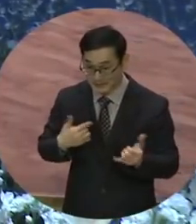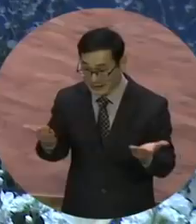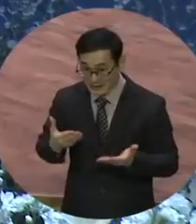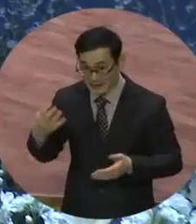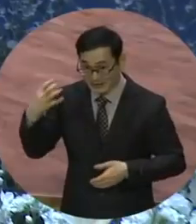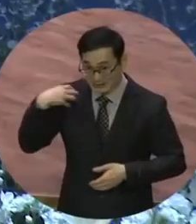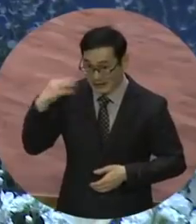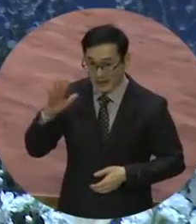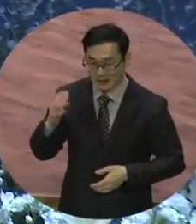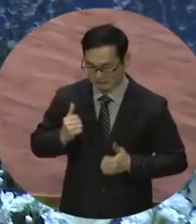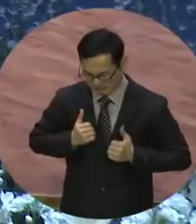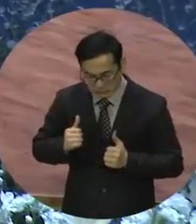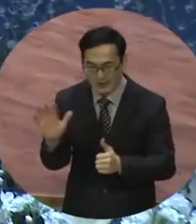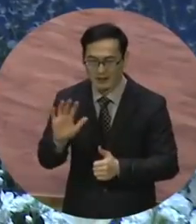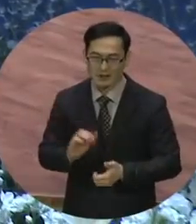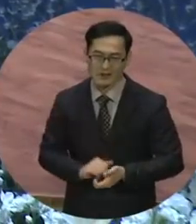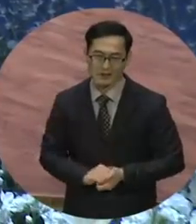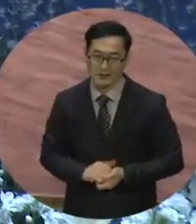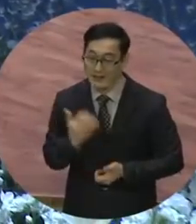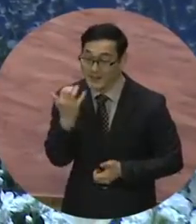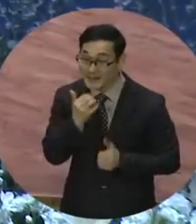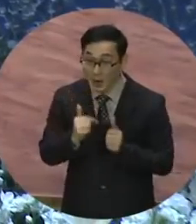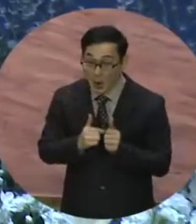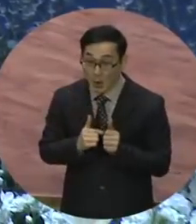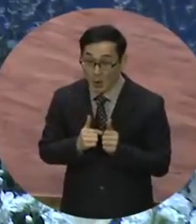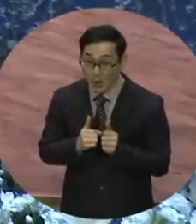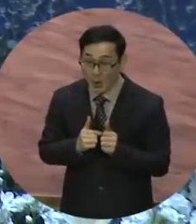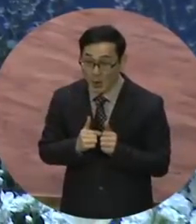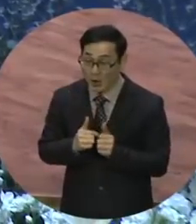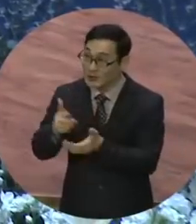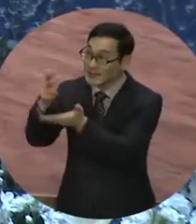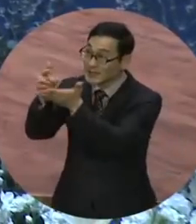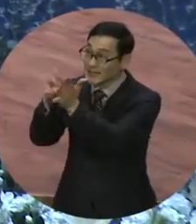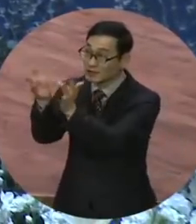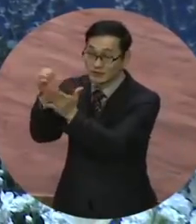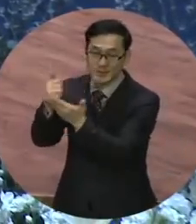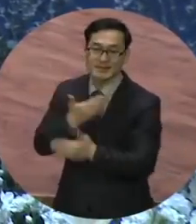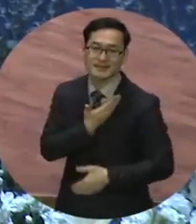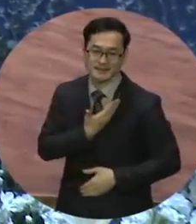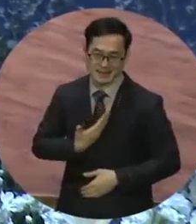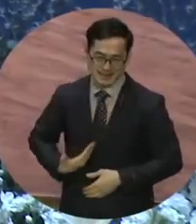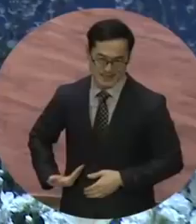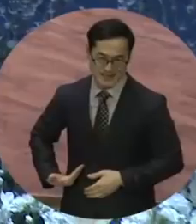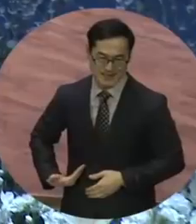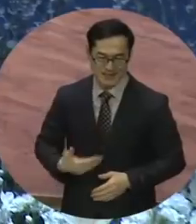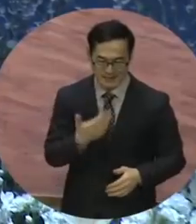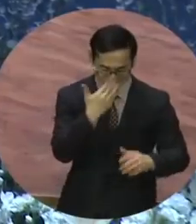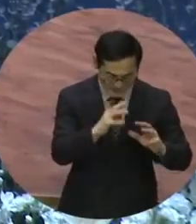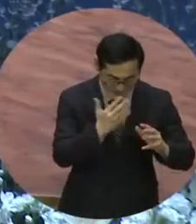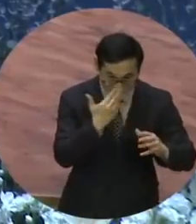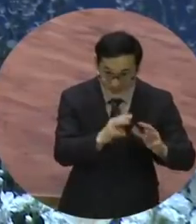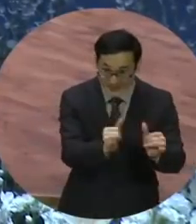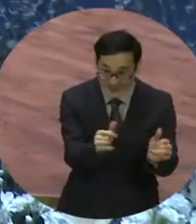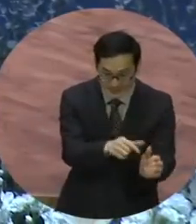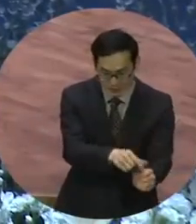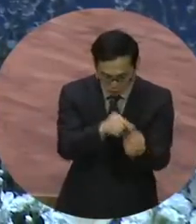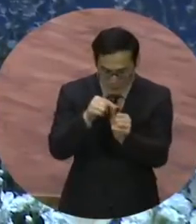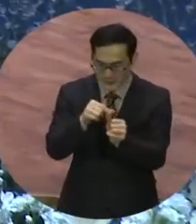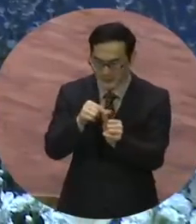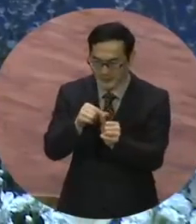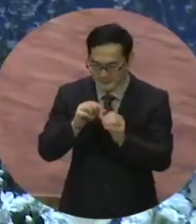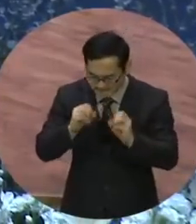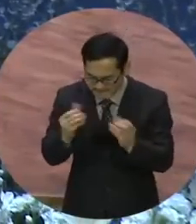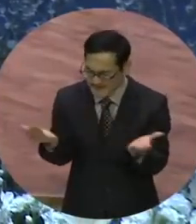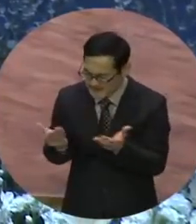베드로는요, 유대인의 사도로서 부름받은 사람이, 유대인 살리라는 이